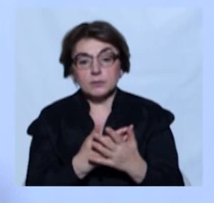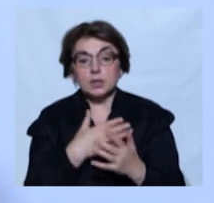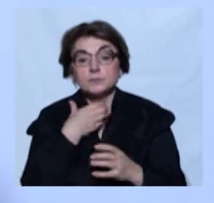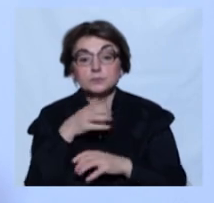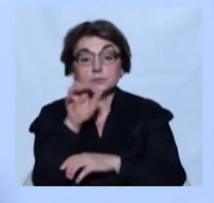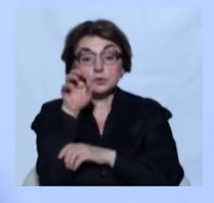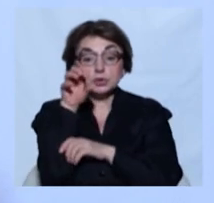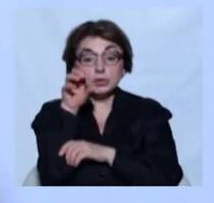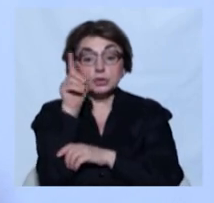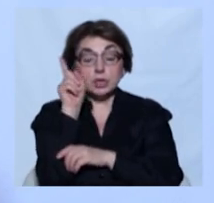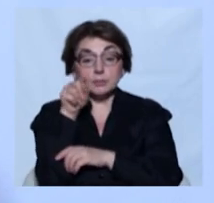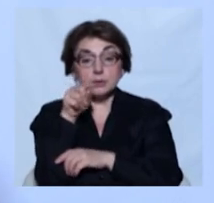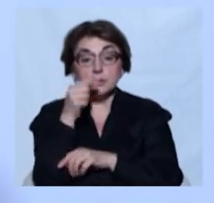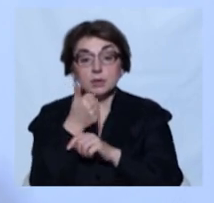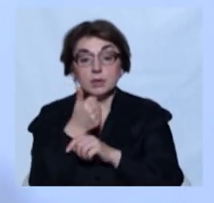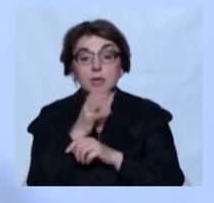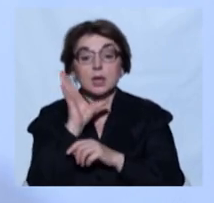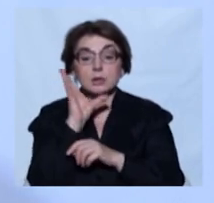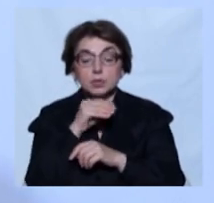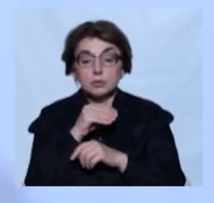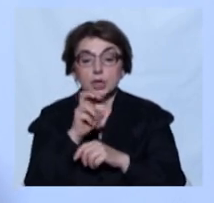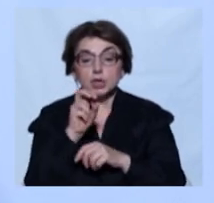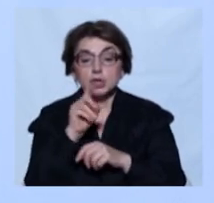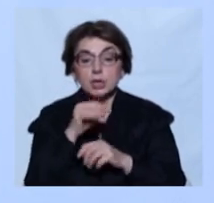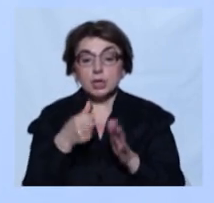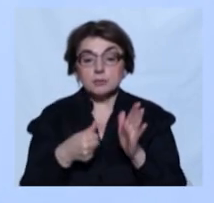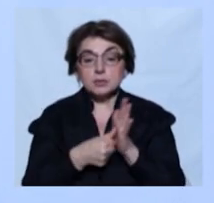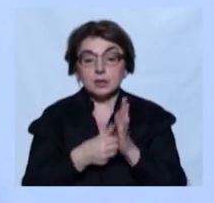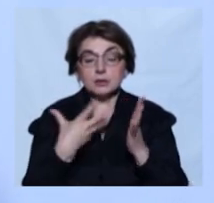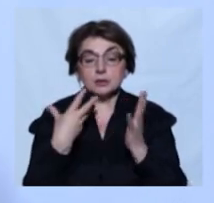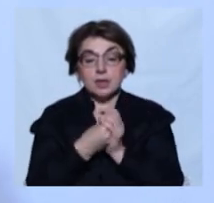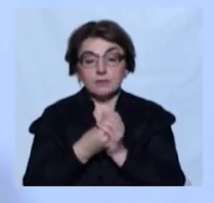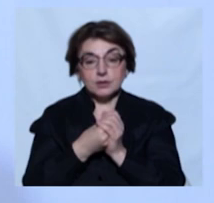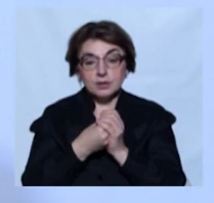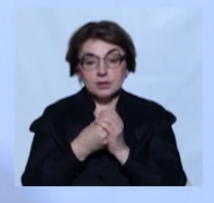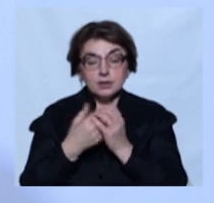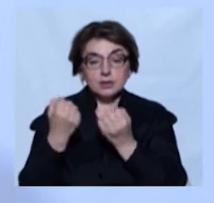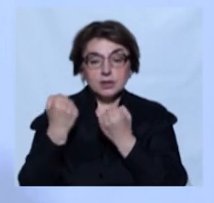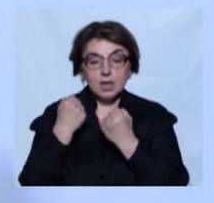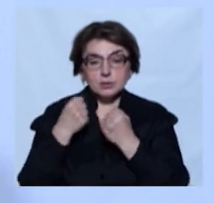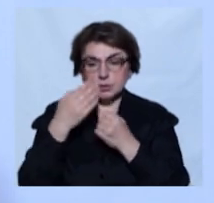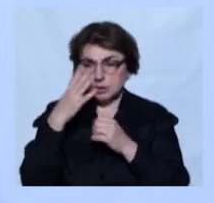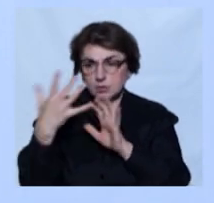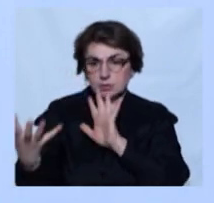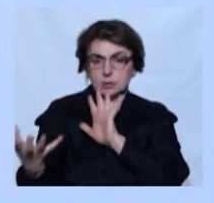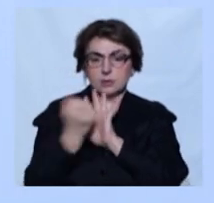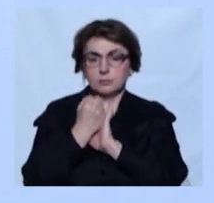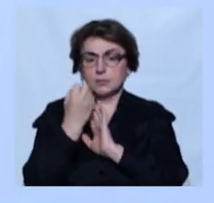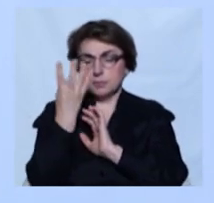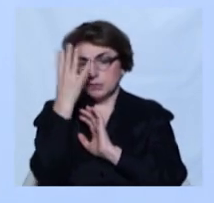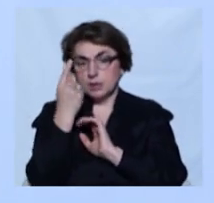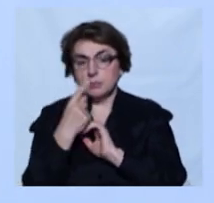ჟირაფი კარგად ახერხებს ჩლიქების დახმარებით თავი დაიცვას მტაცებელი ცხოველებისაგან. მე ახლა